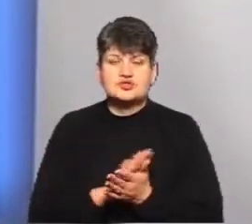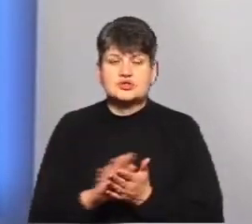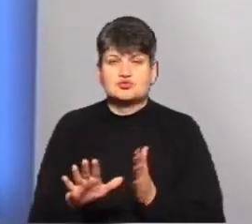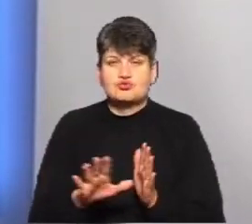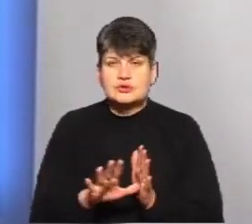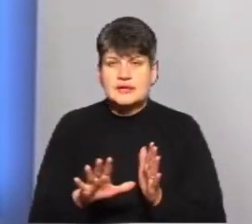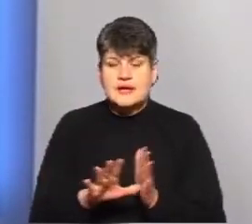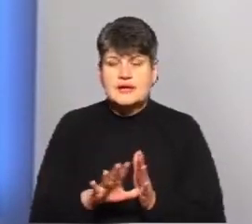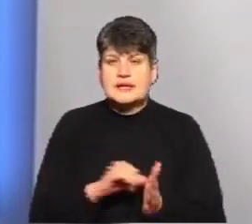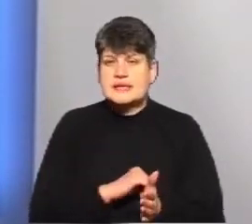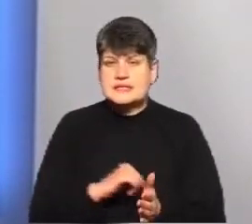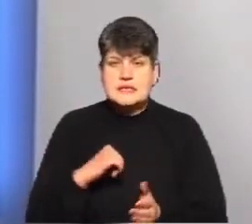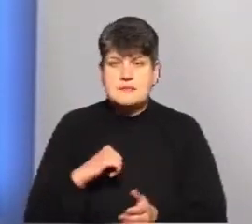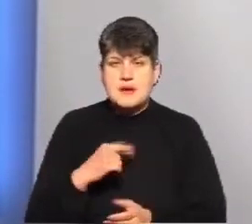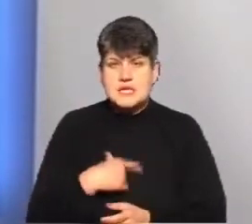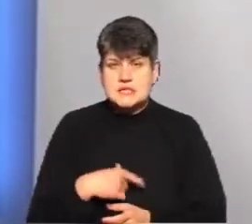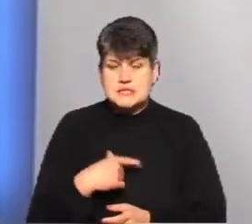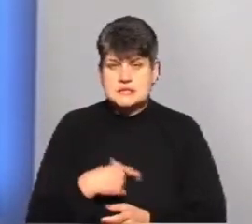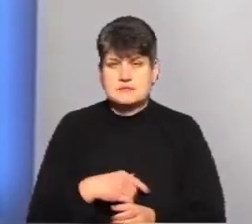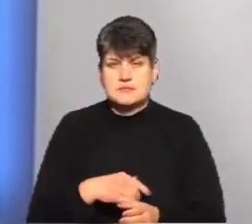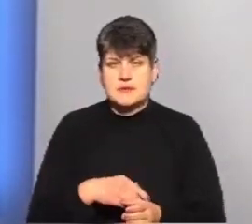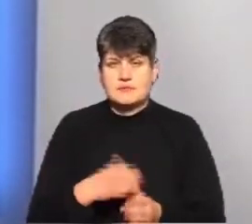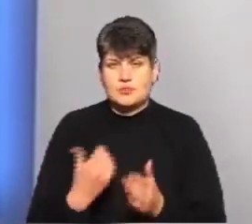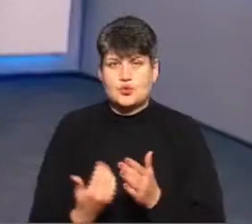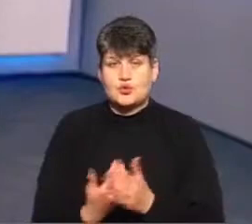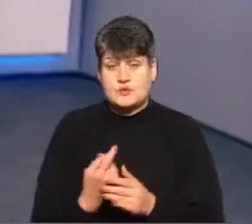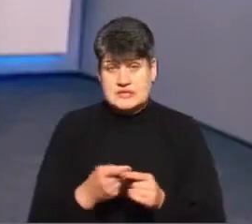себе поновлює. Так, це ринок.